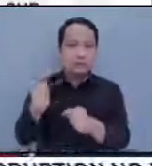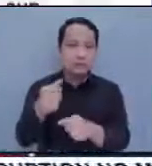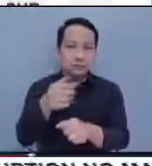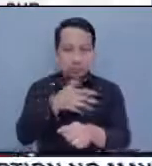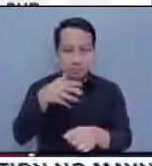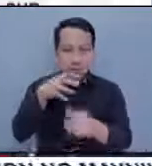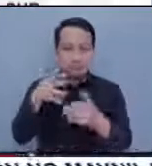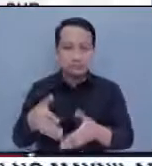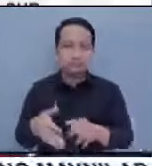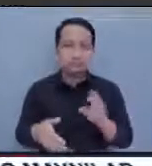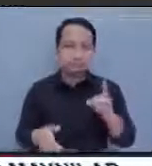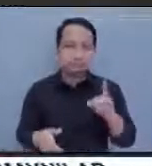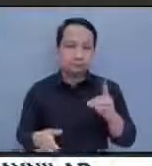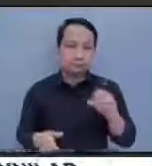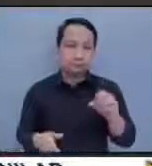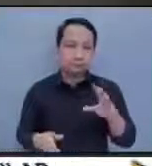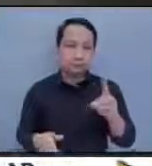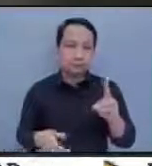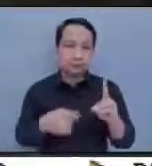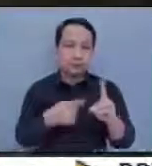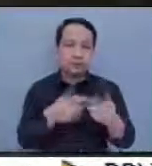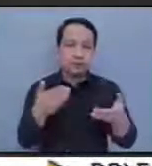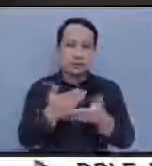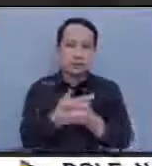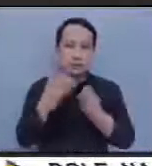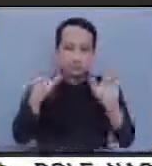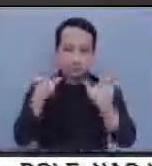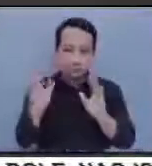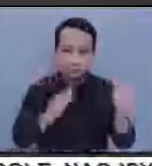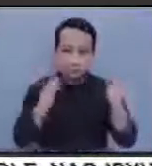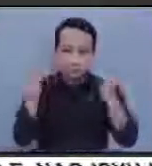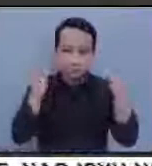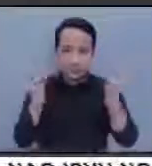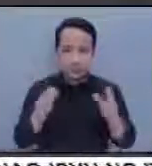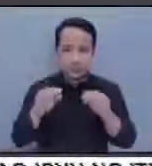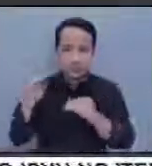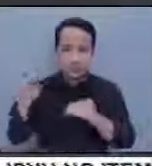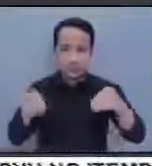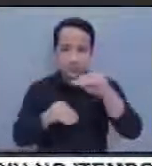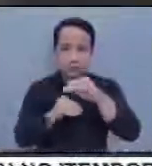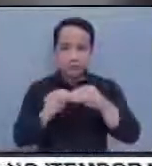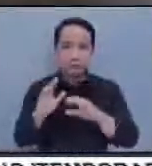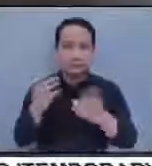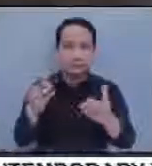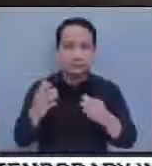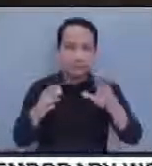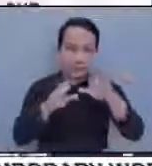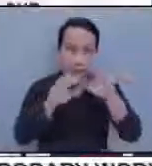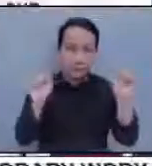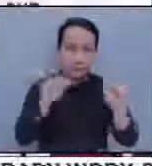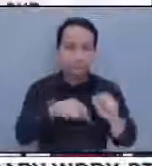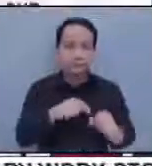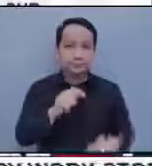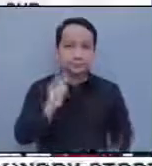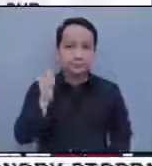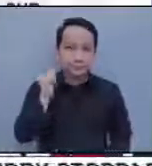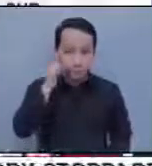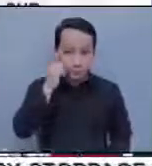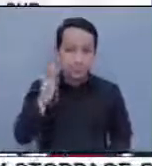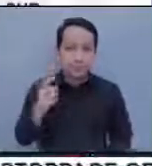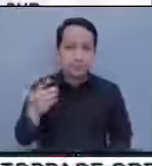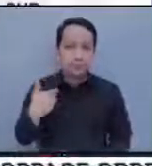DSWD, kahit pa may dumating na bagong kalamidad, sa gitna ng transition period ng outgoing at incoming government officials, walang